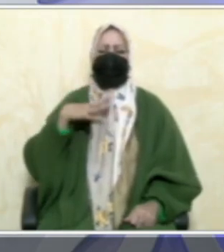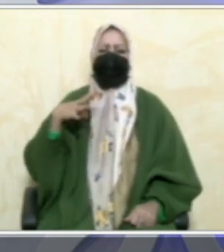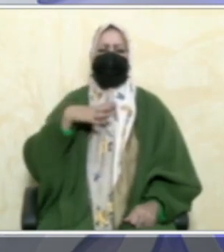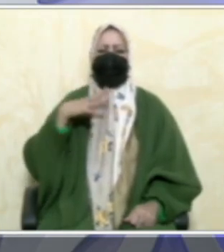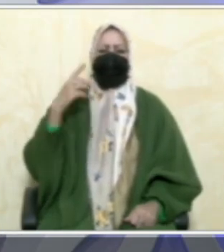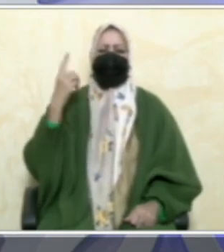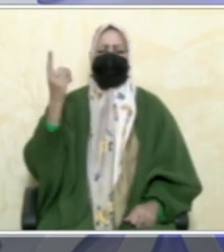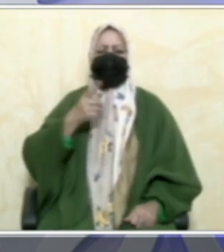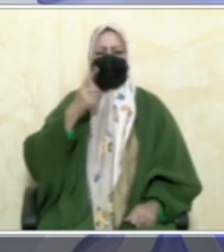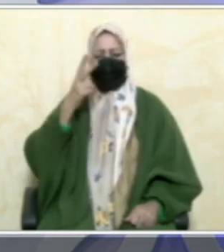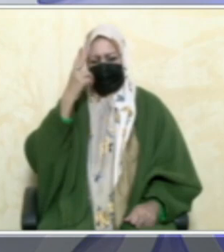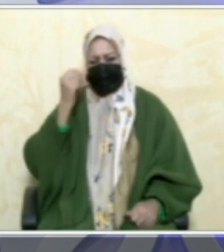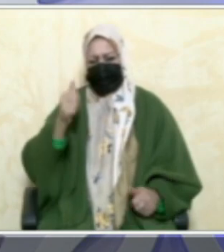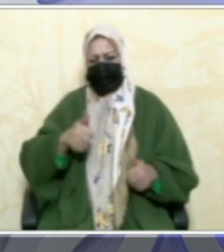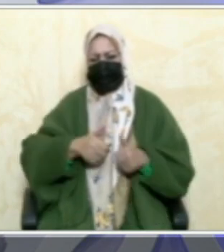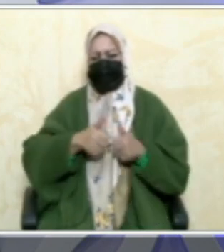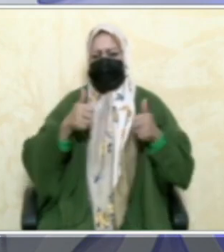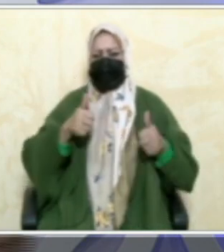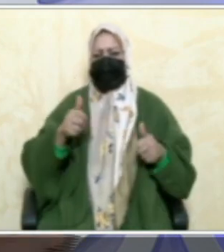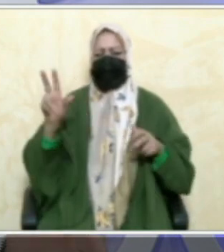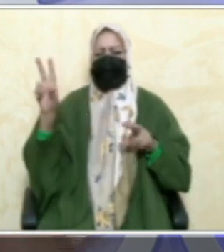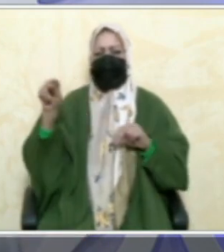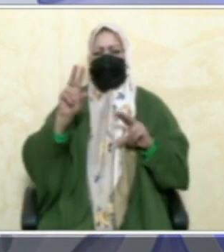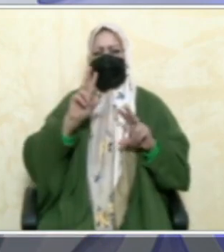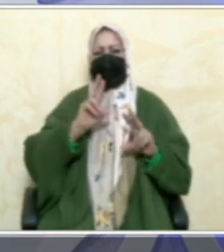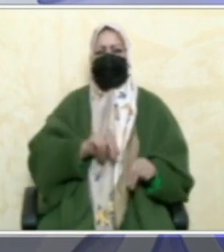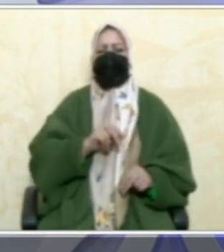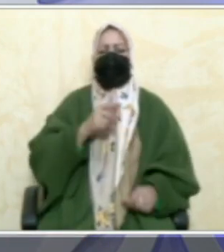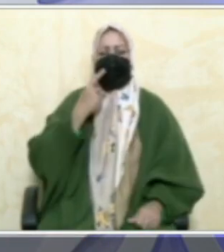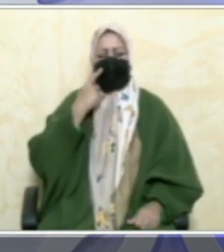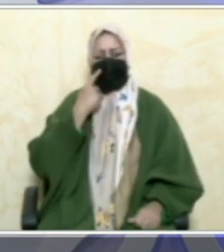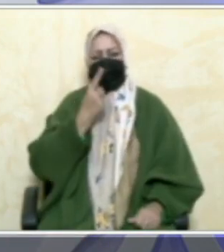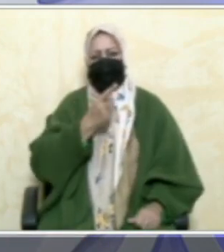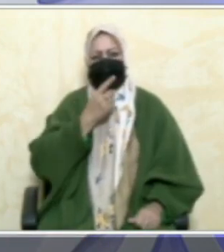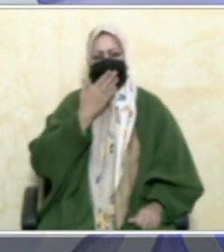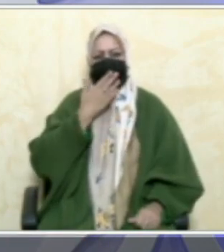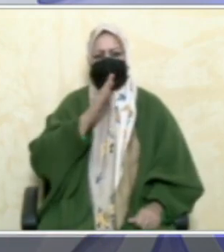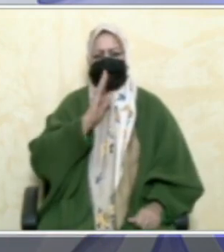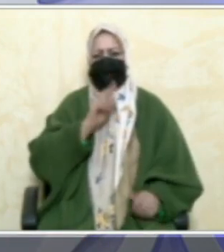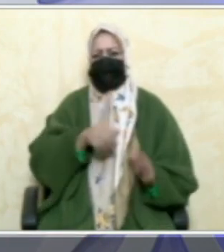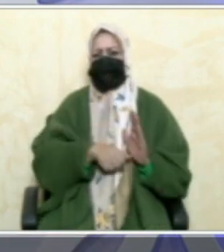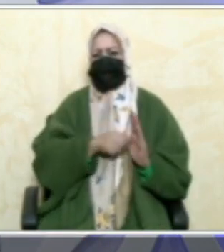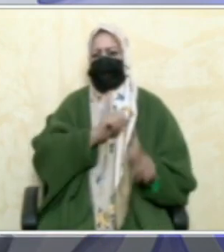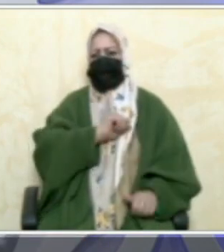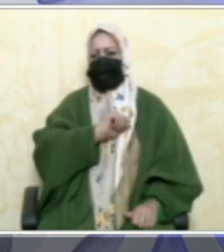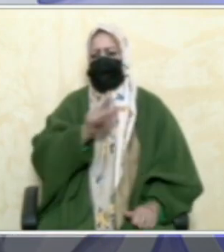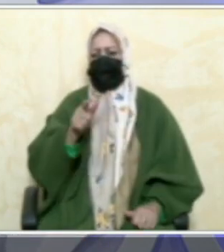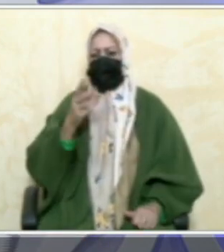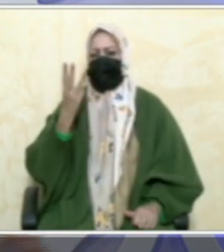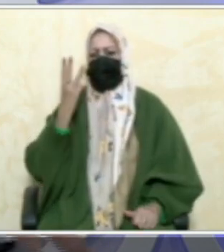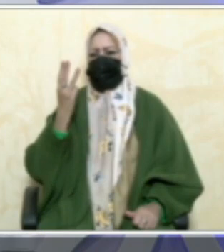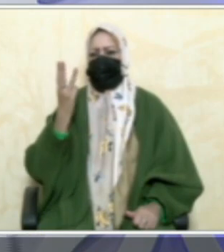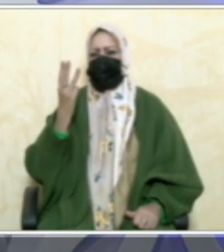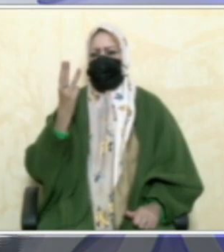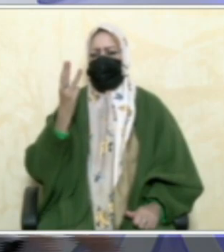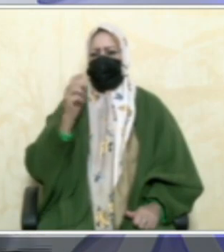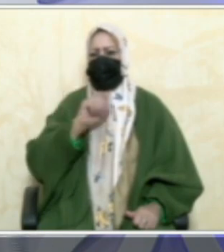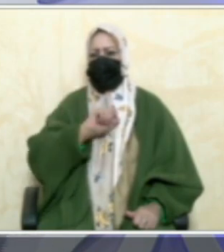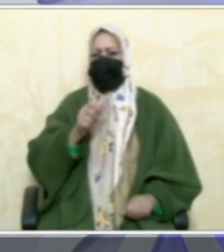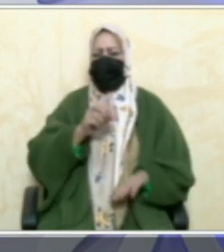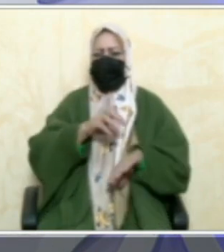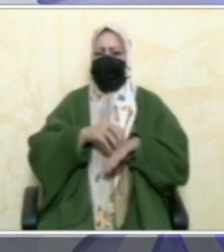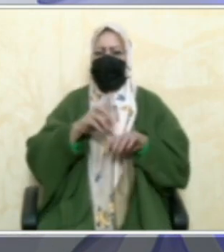الآن هم من بدأوا وقتلوا 3 من قادة المقاومة مع عائلاتهم